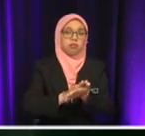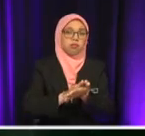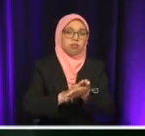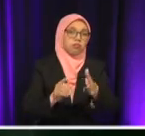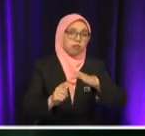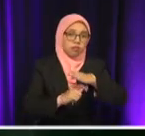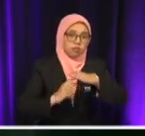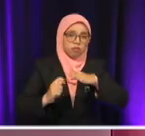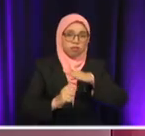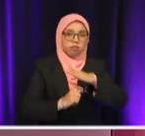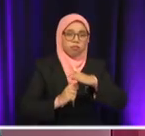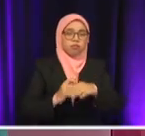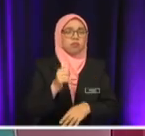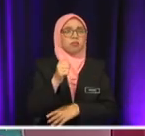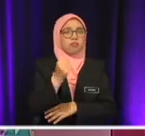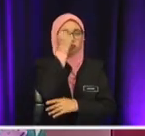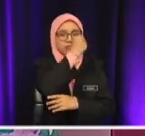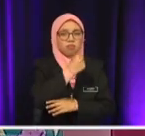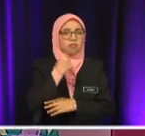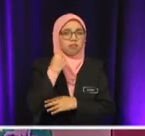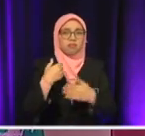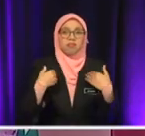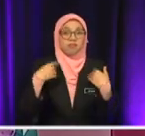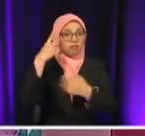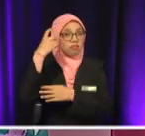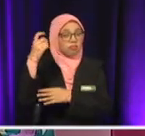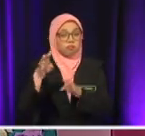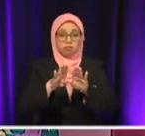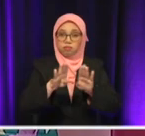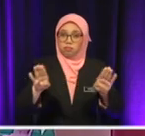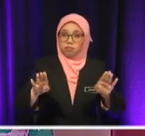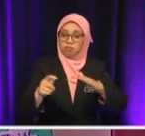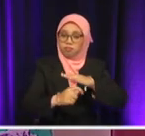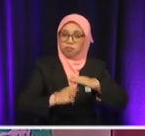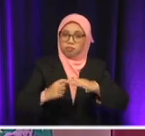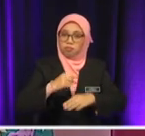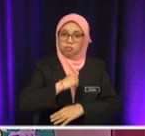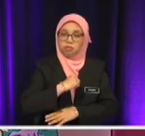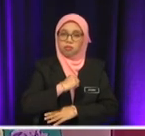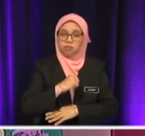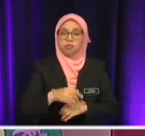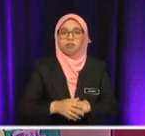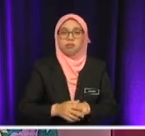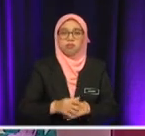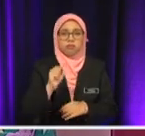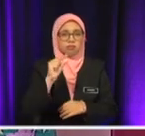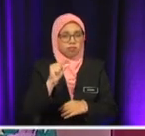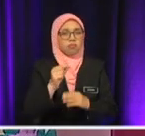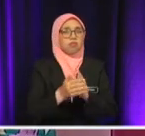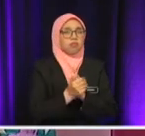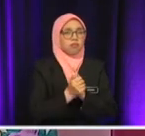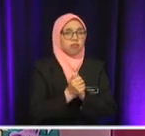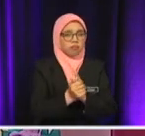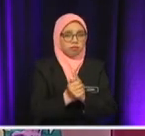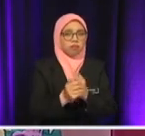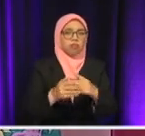Ada impian untuk membuka empayar perniagaan taska tersendiri. Ya, Cikgu. Okey, sedikit panduan daripada saya, kalaulah Syafika nak